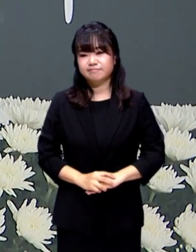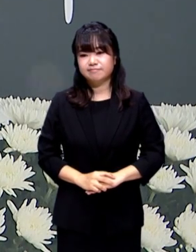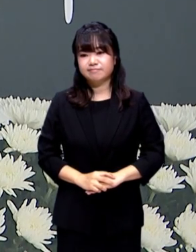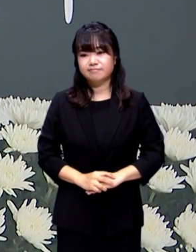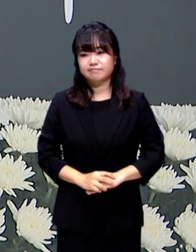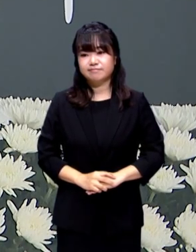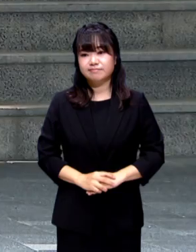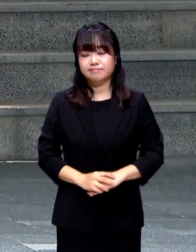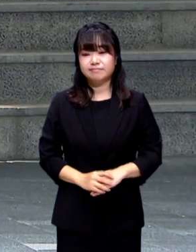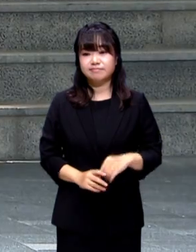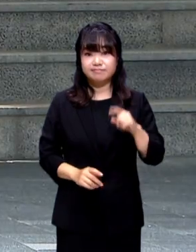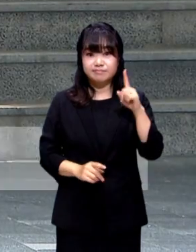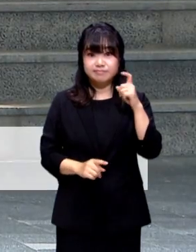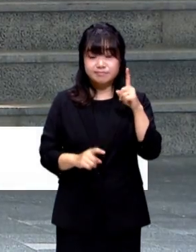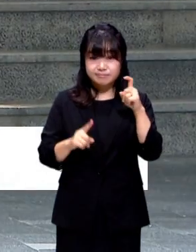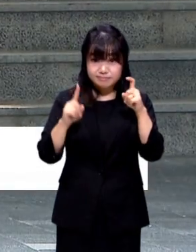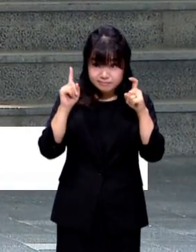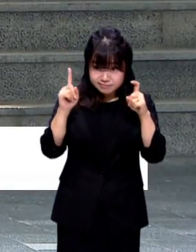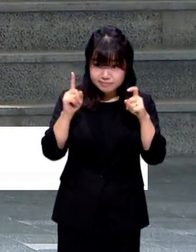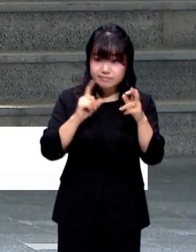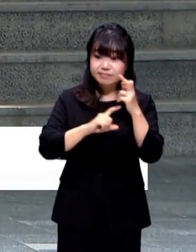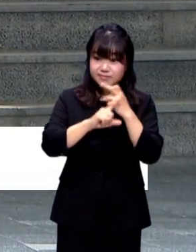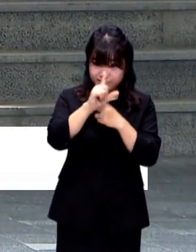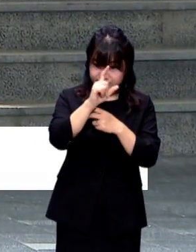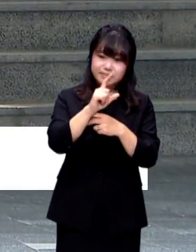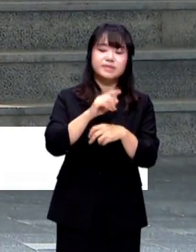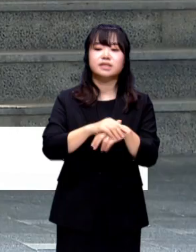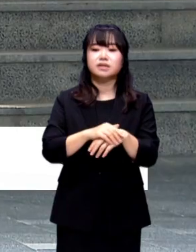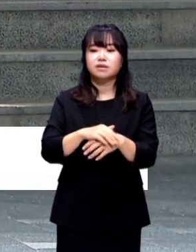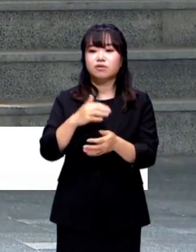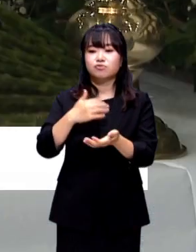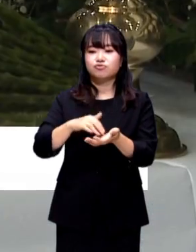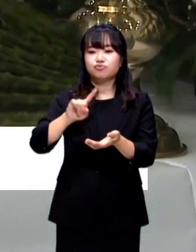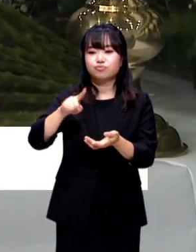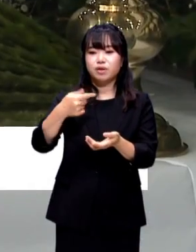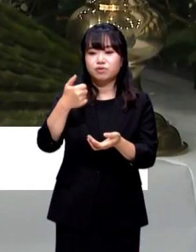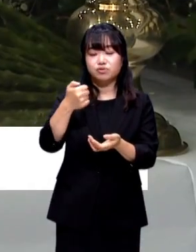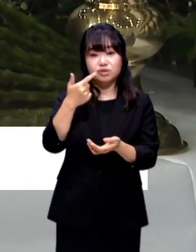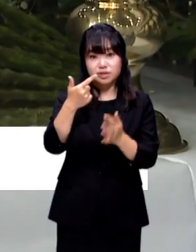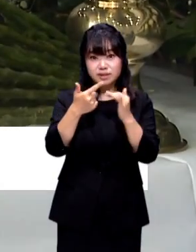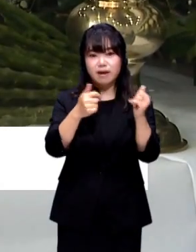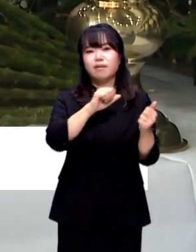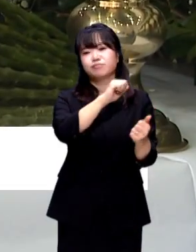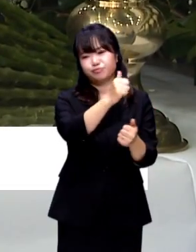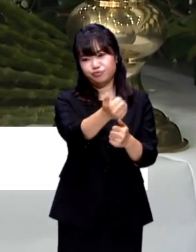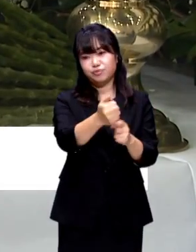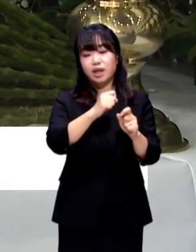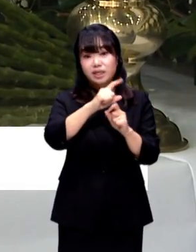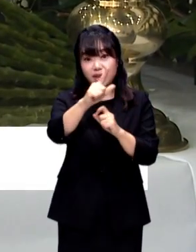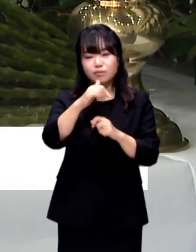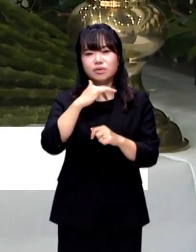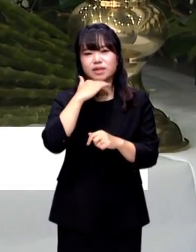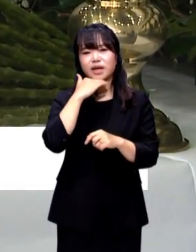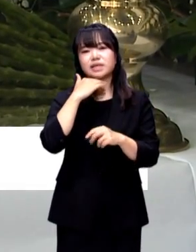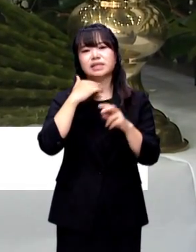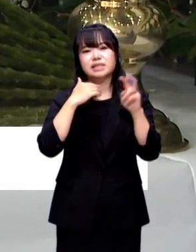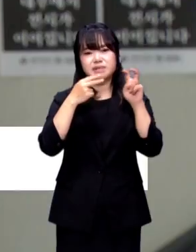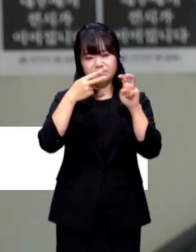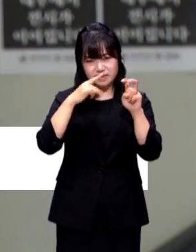1일 오전 11시 기준 이태원 참사 사망자 수는 총 156명. 이 중 대다수는 젊은